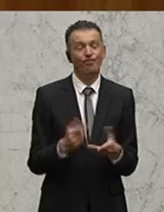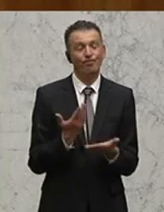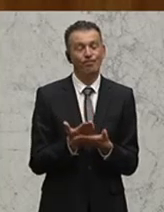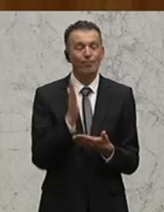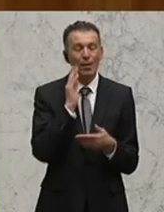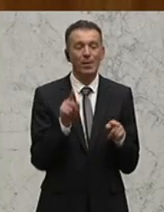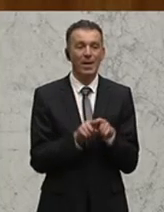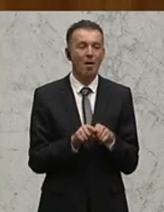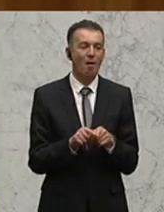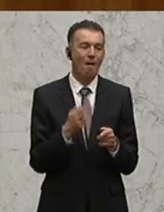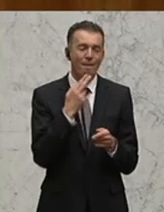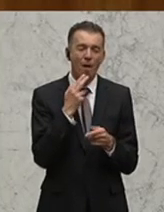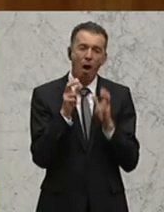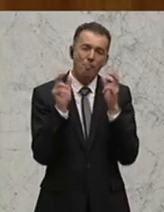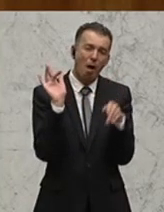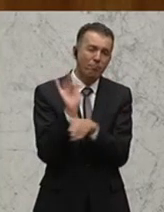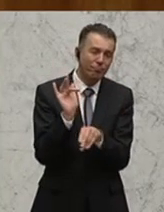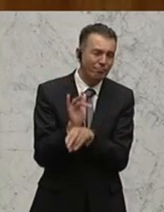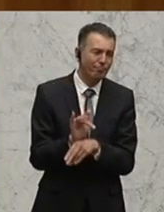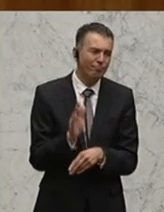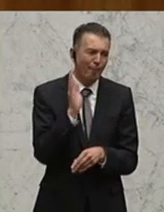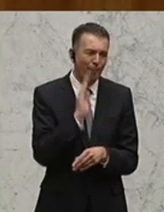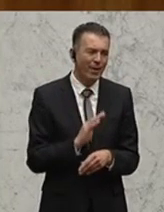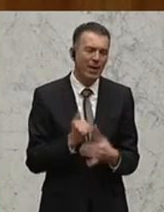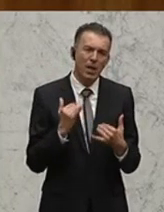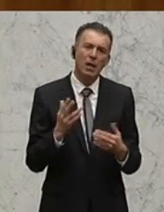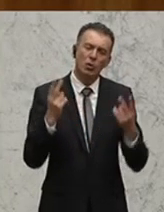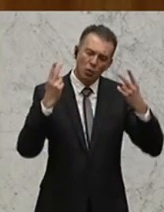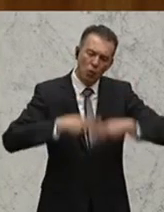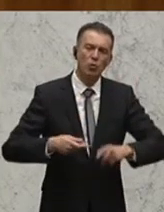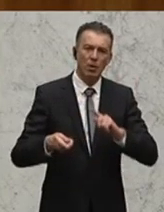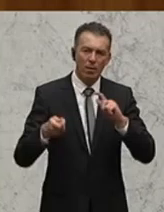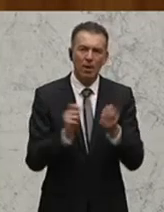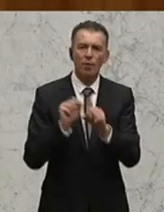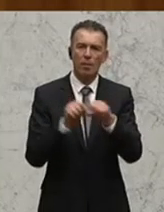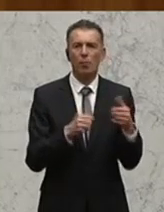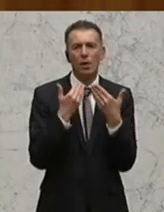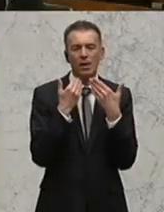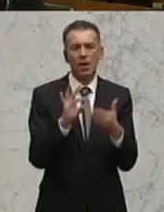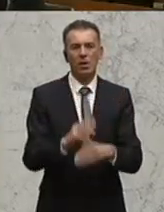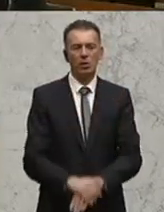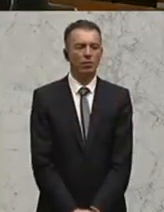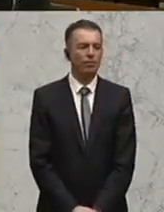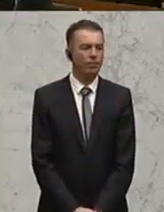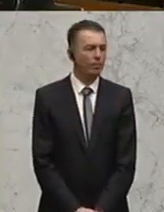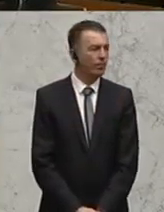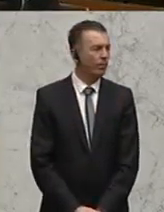ich alle, auch diejenigen, die laufend kritisieren Ergebnisse, stimmen Sie endlich zu, dass Reformen möglich sind. Dankeschön.